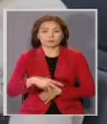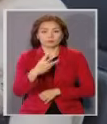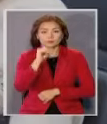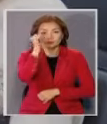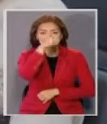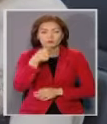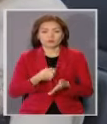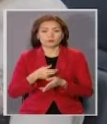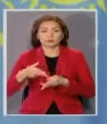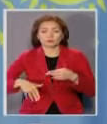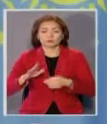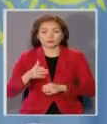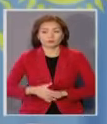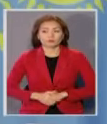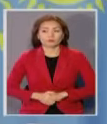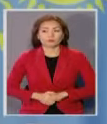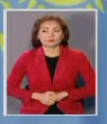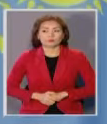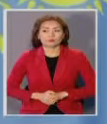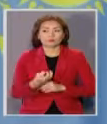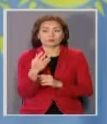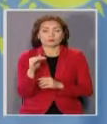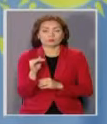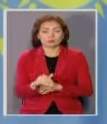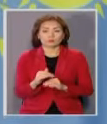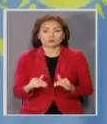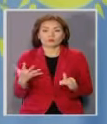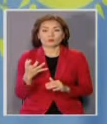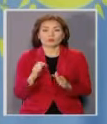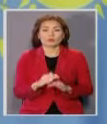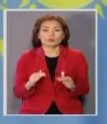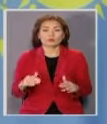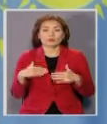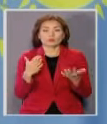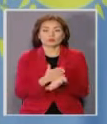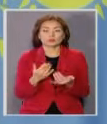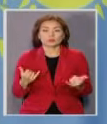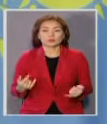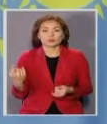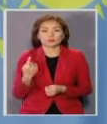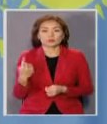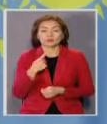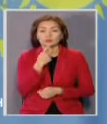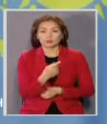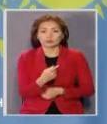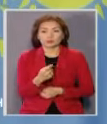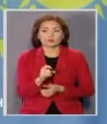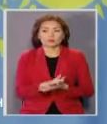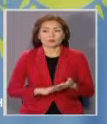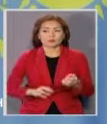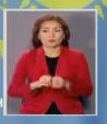2023 жылға дейін аяқталады. Былтырғы жылы 14 мың балаға қабылданса, биыл 500 балаға өсім бар. Қазіргі таңда бірінші сыныпқа қабылдау